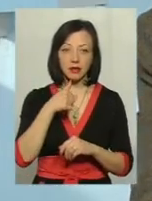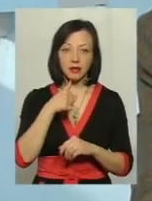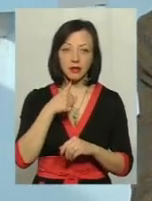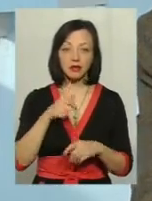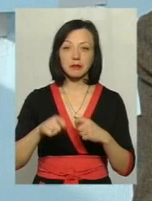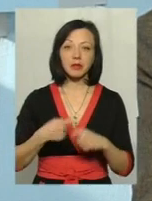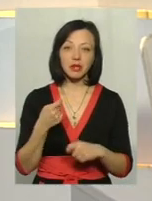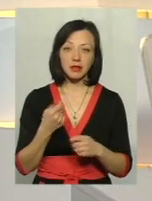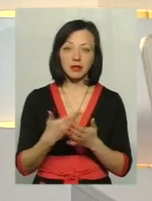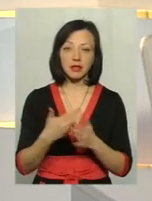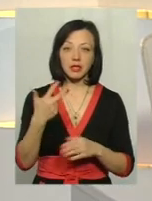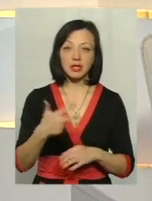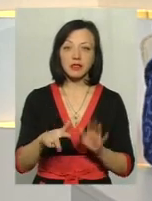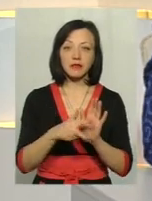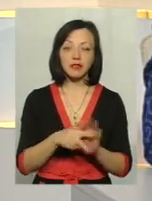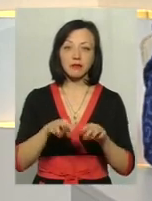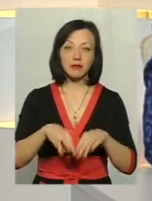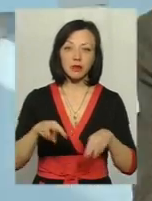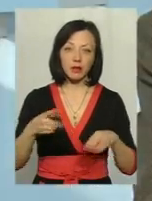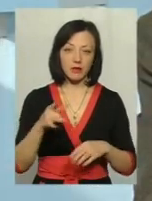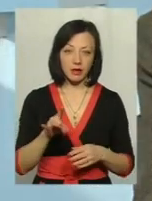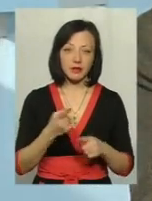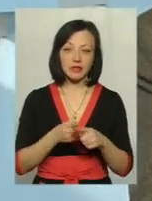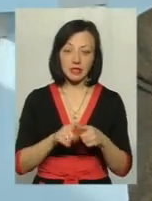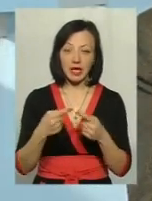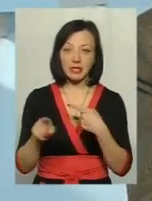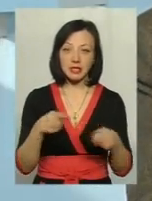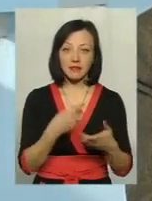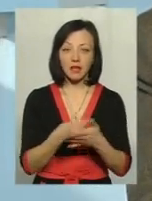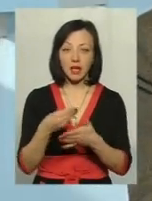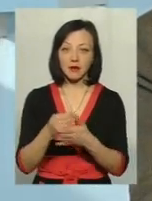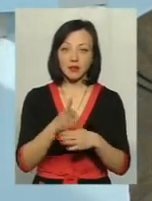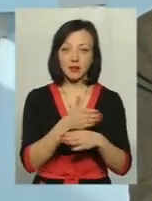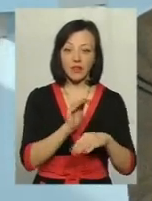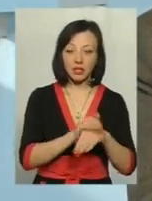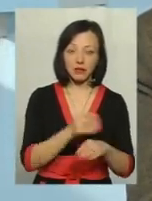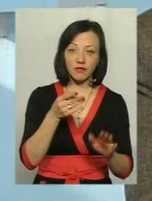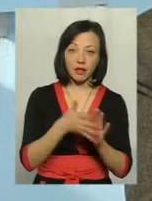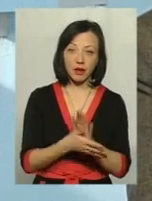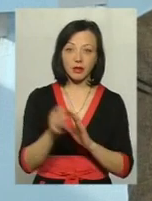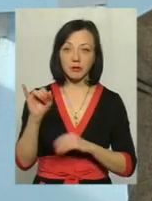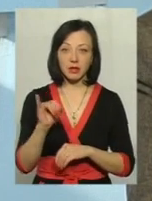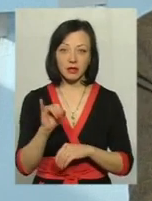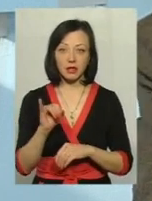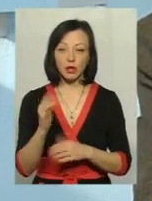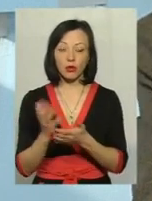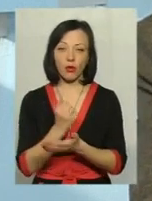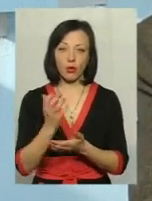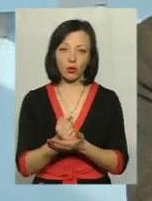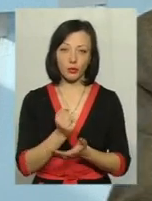населенню збитки порядка 38 мільйонів гривень. Оце різниця в тарифах між фактичними витратами і